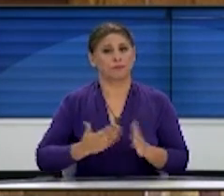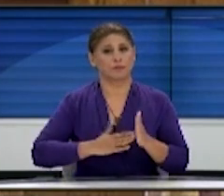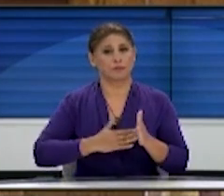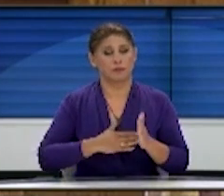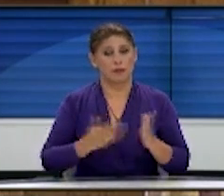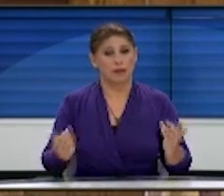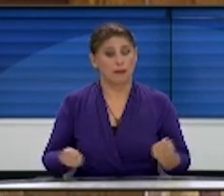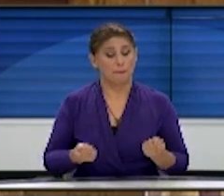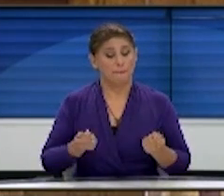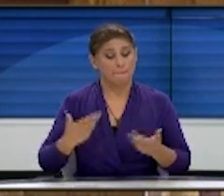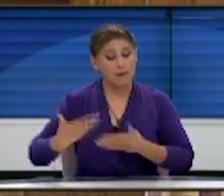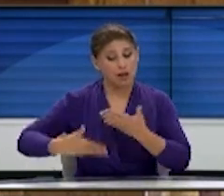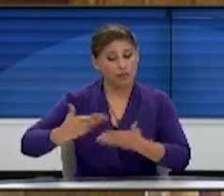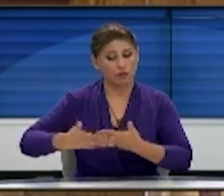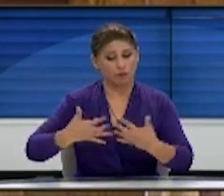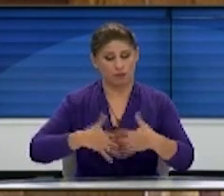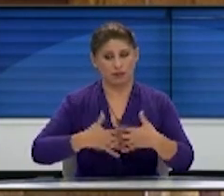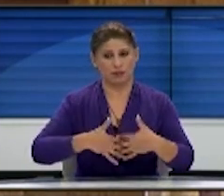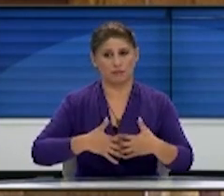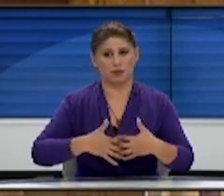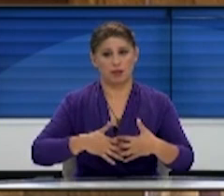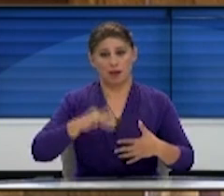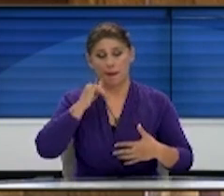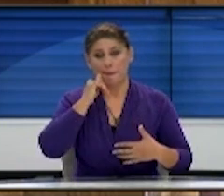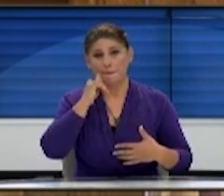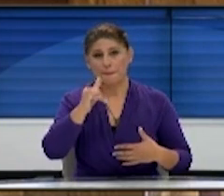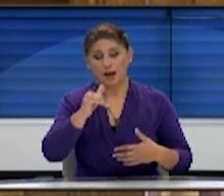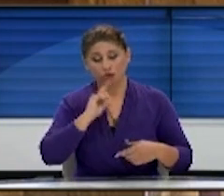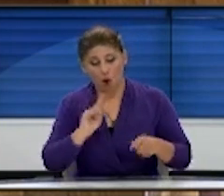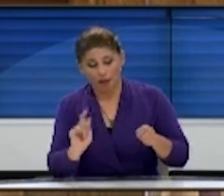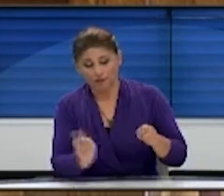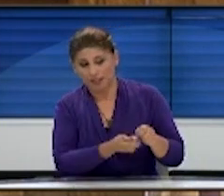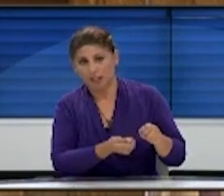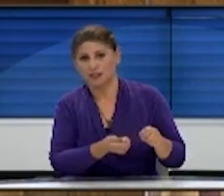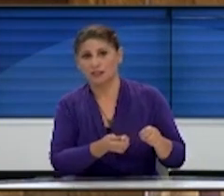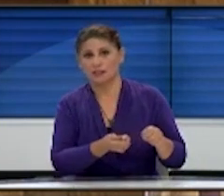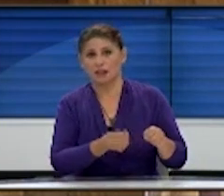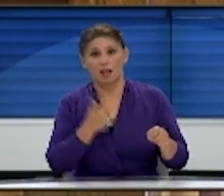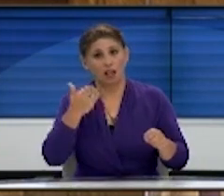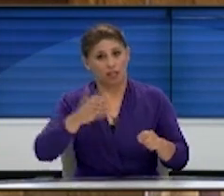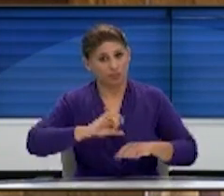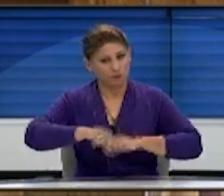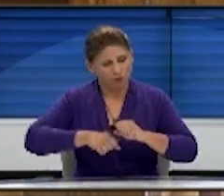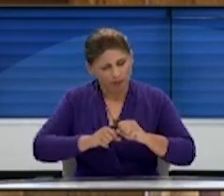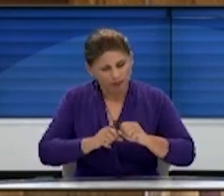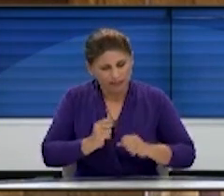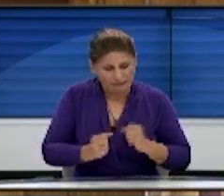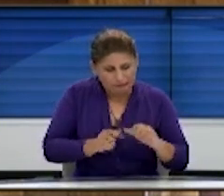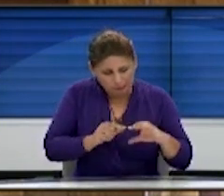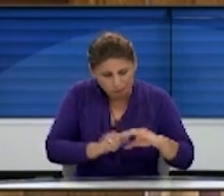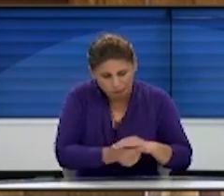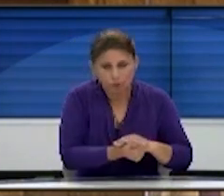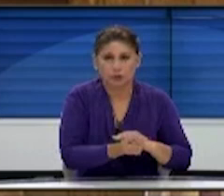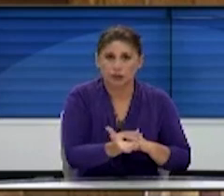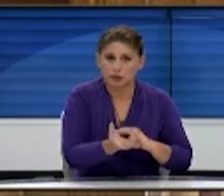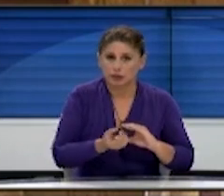των παραδοσιακών μηχανισμών. Πάντοτε ο χαφιές θα προσπαθεί να τρυπώσει για να